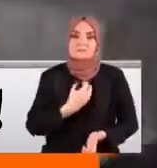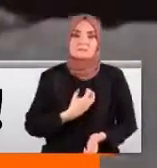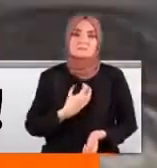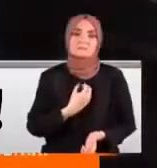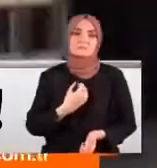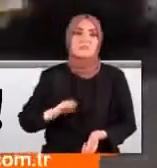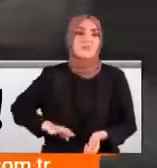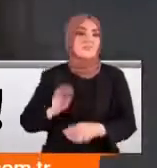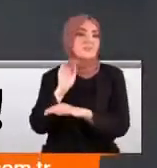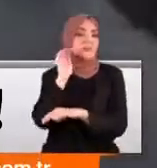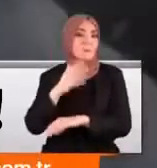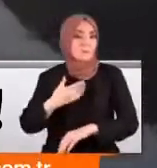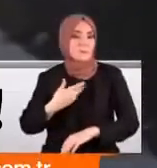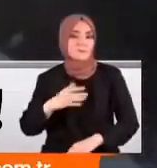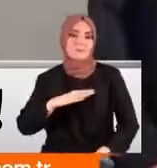ediyor.